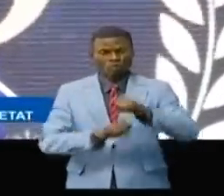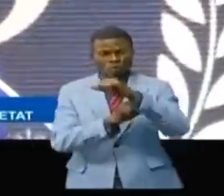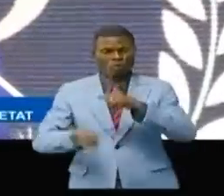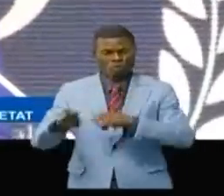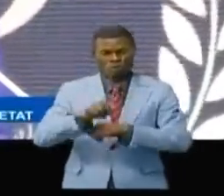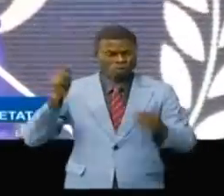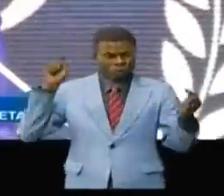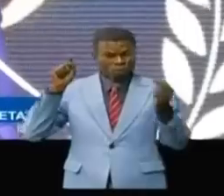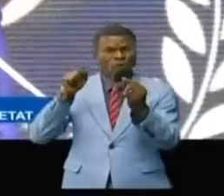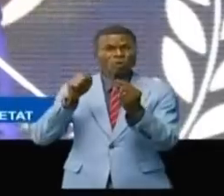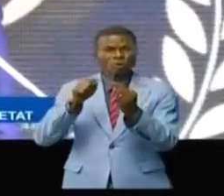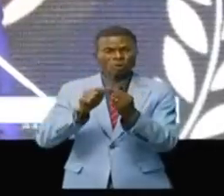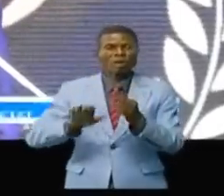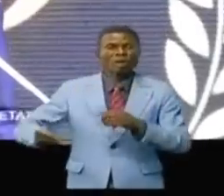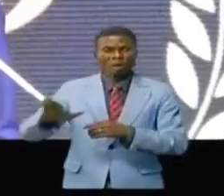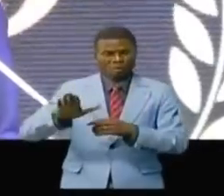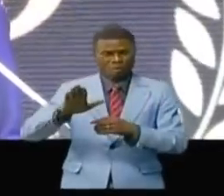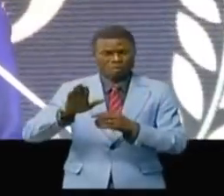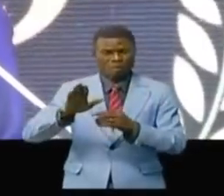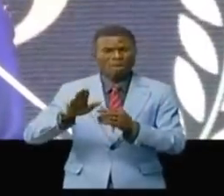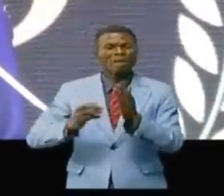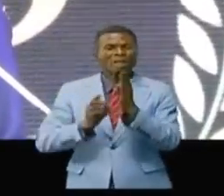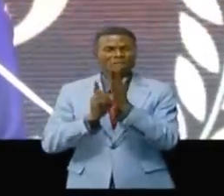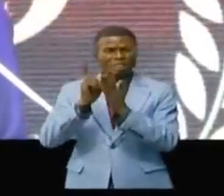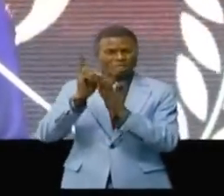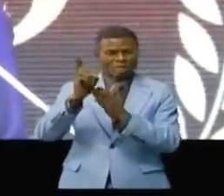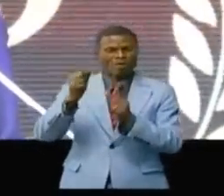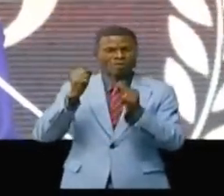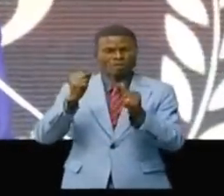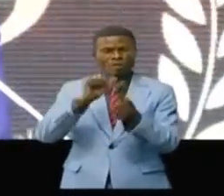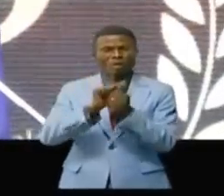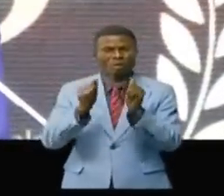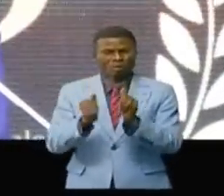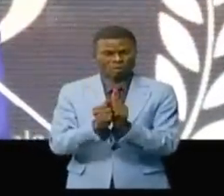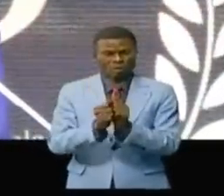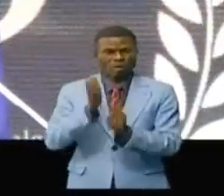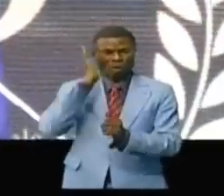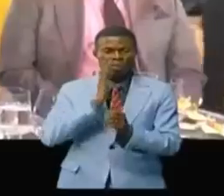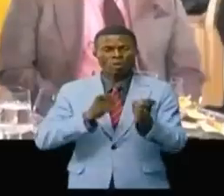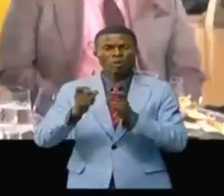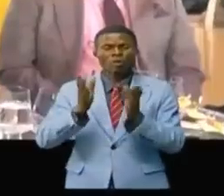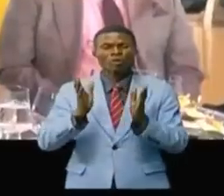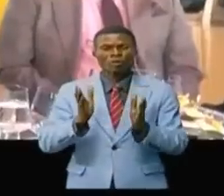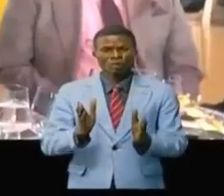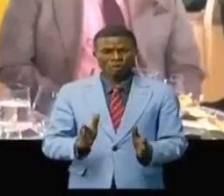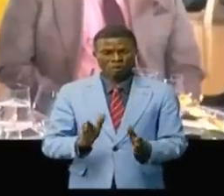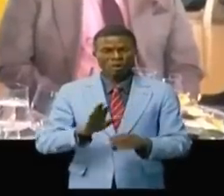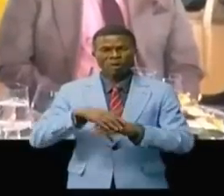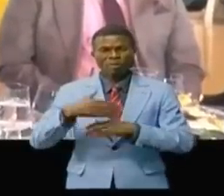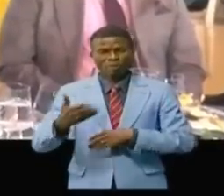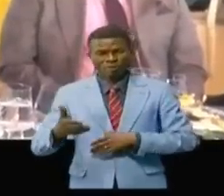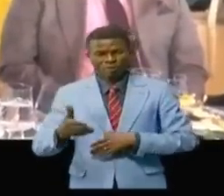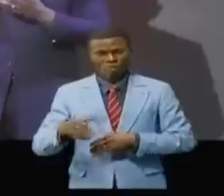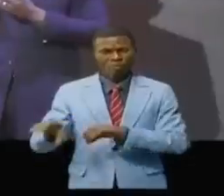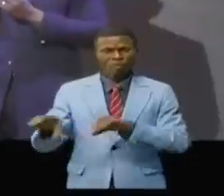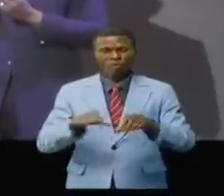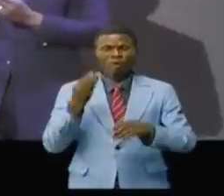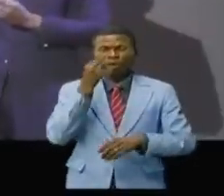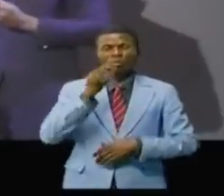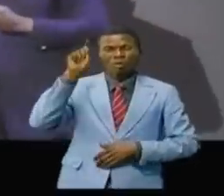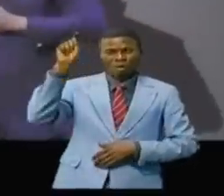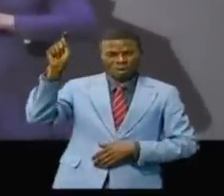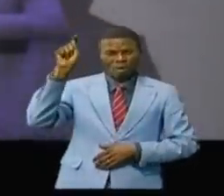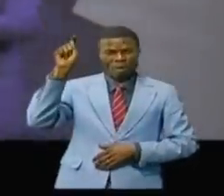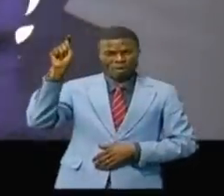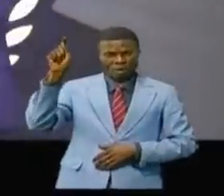notre pays arrive à maturité dans le domaine de la bonne gouvernance. S'en est suivi une série de témoignages